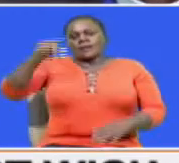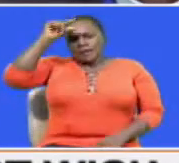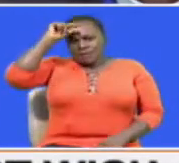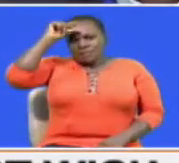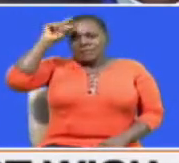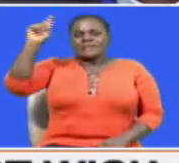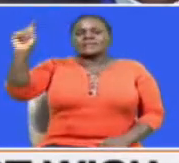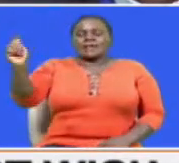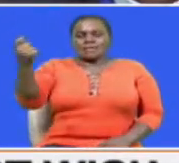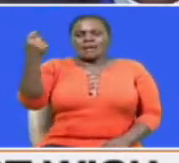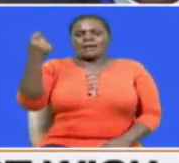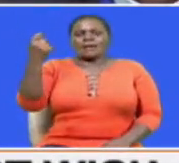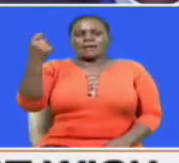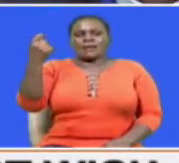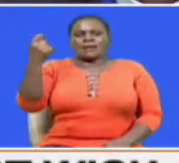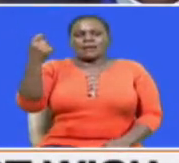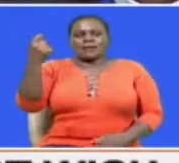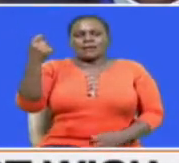Serikali ya Kenya